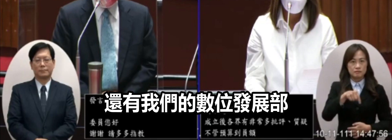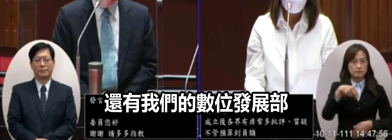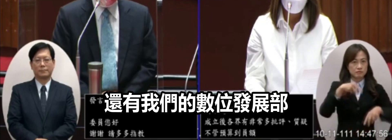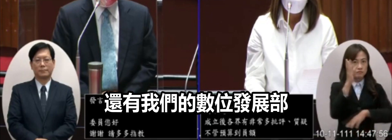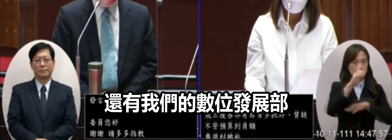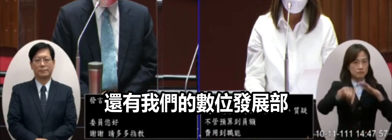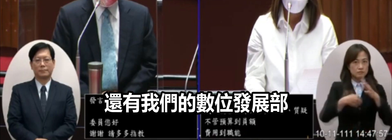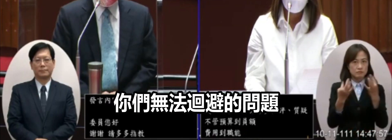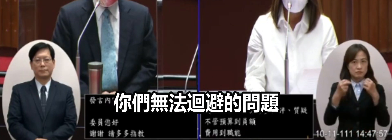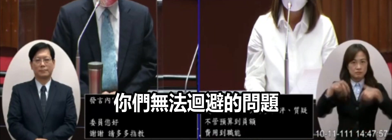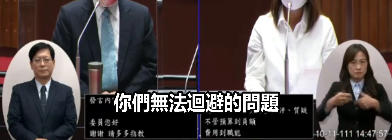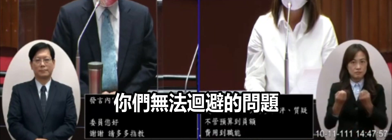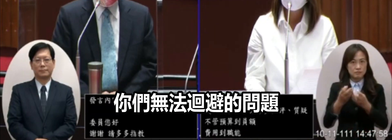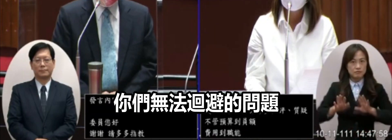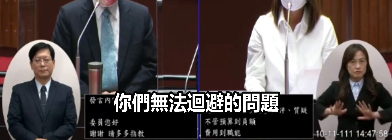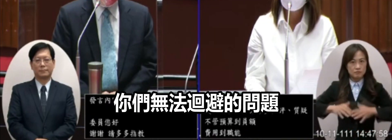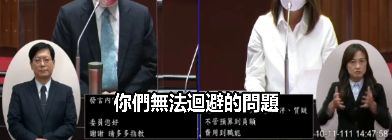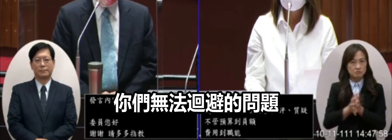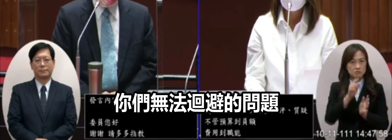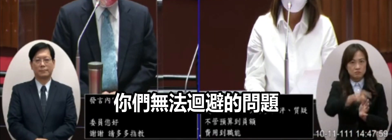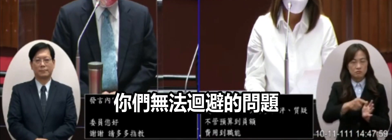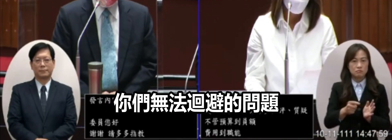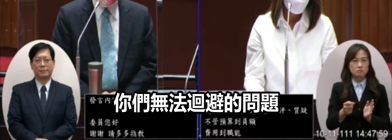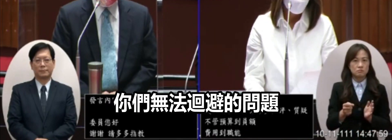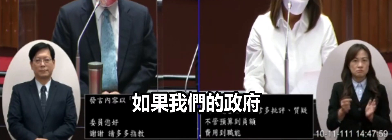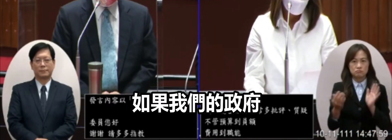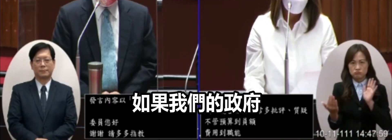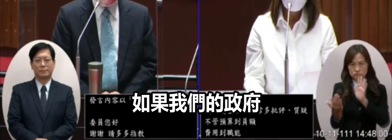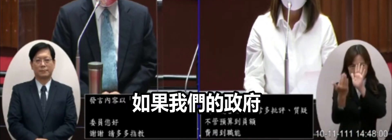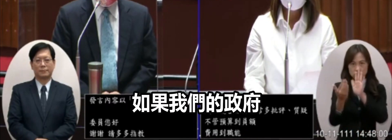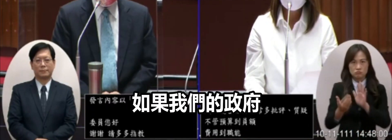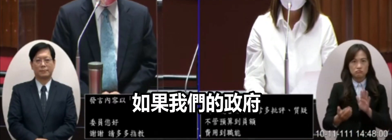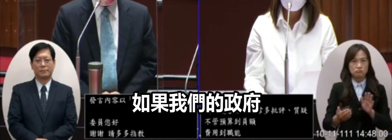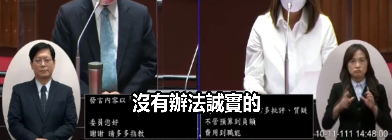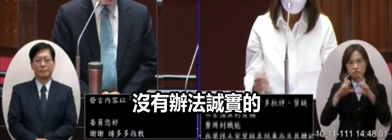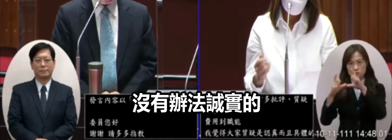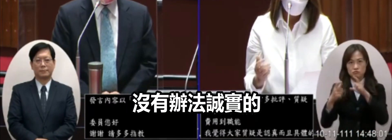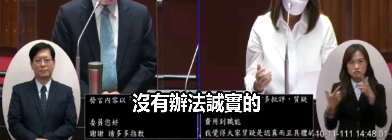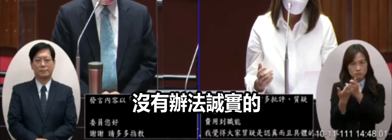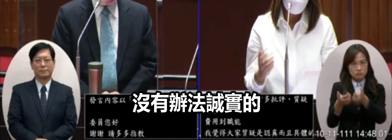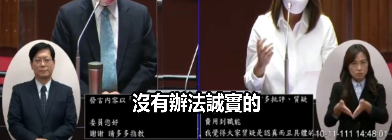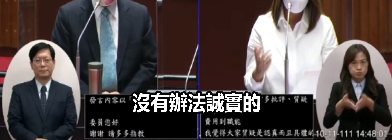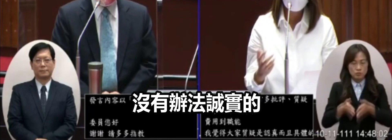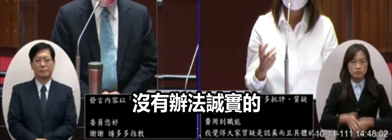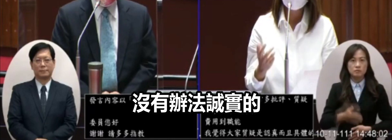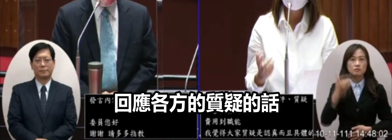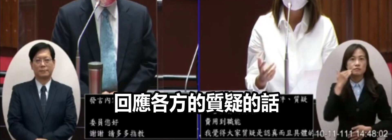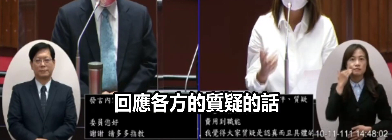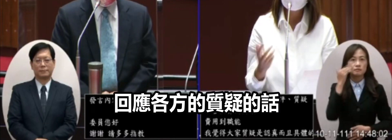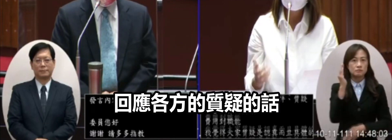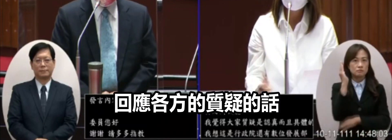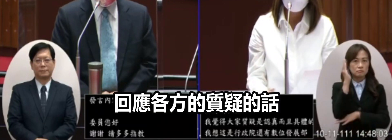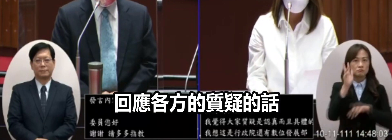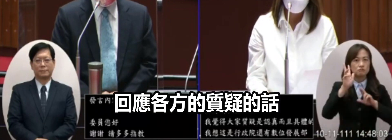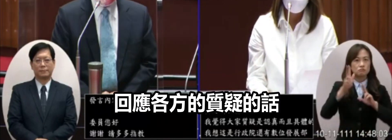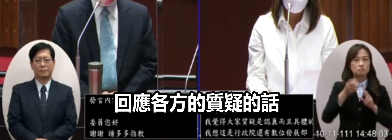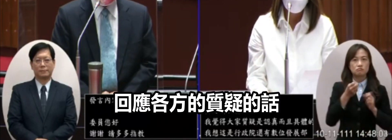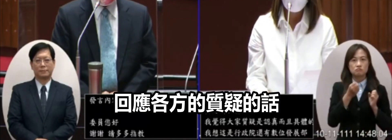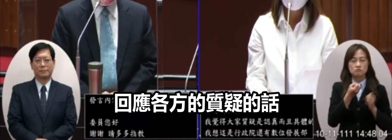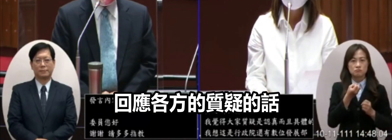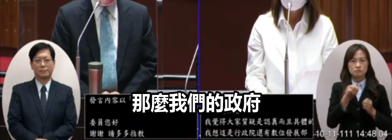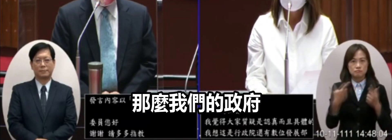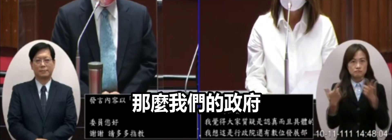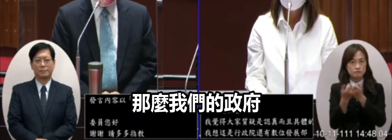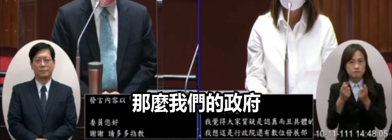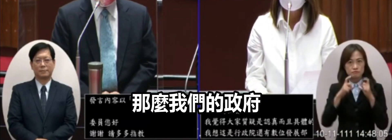们的数位发展部你们无法回避的问题。如果我们的政府没有办法诚实的回应各方的质疑的